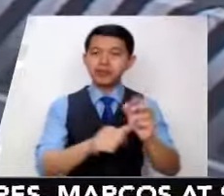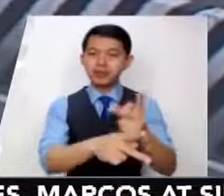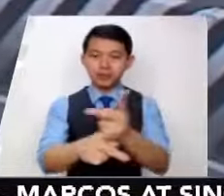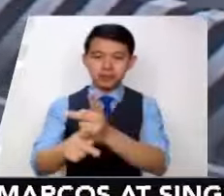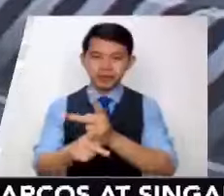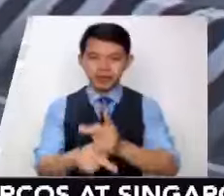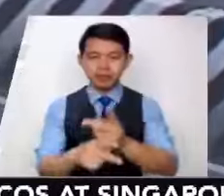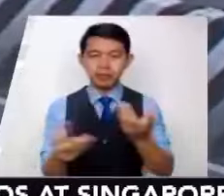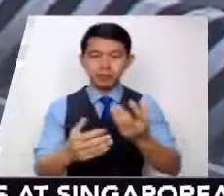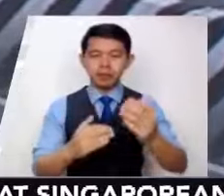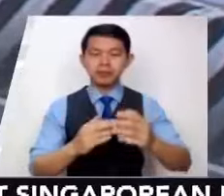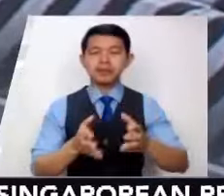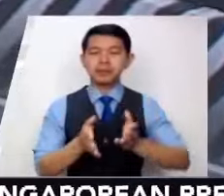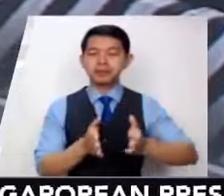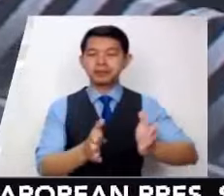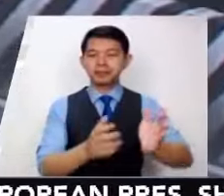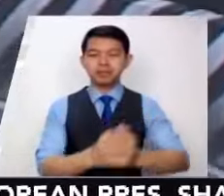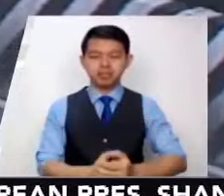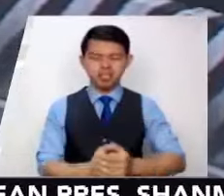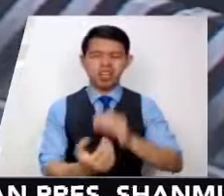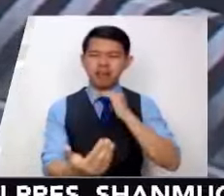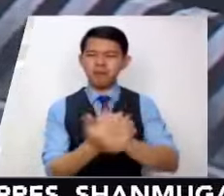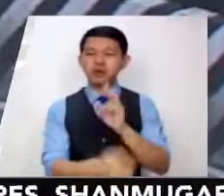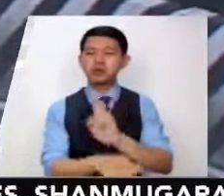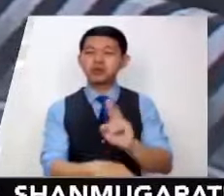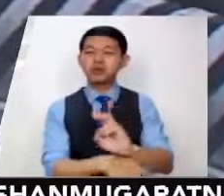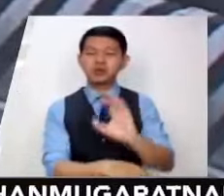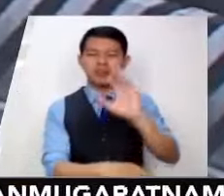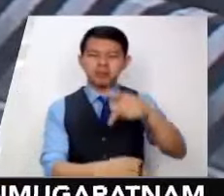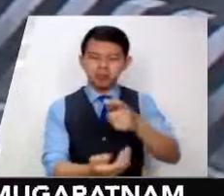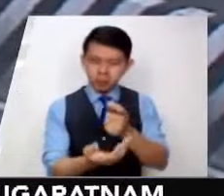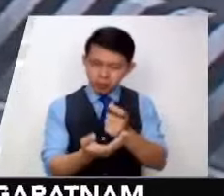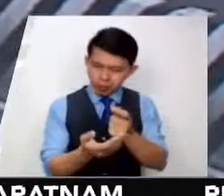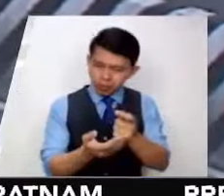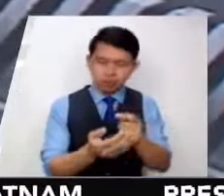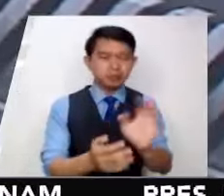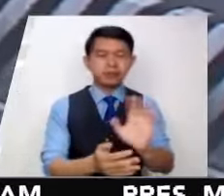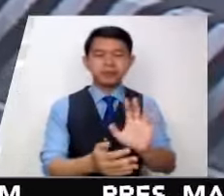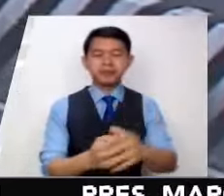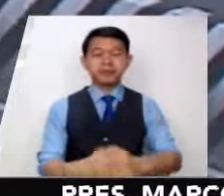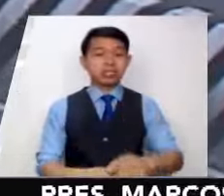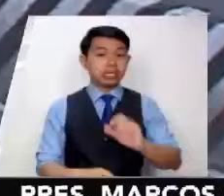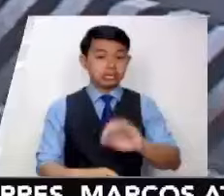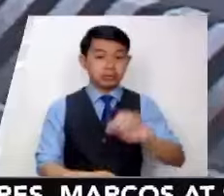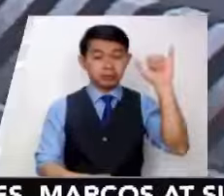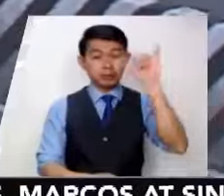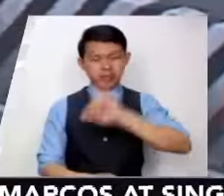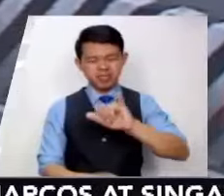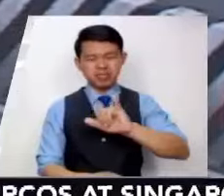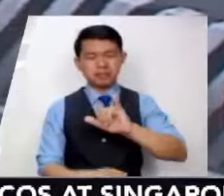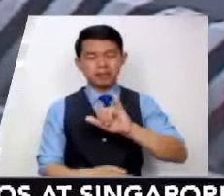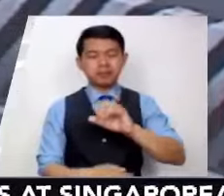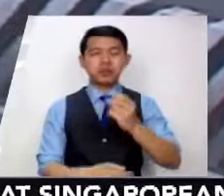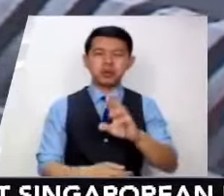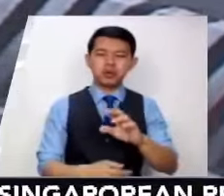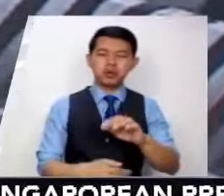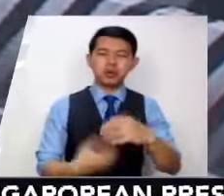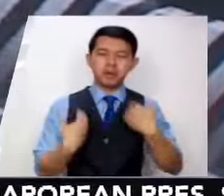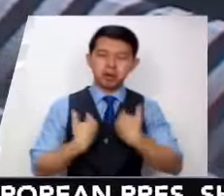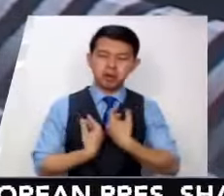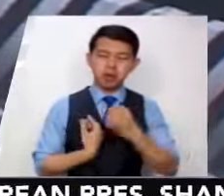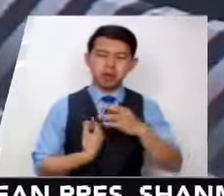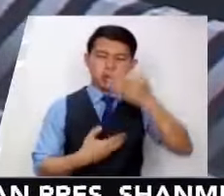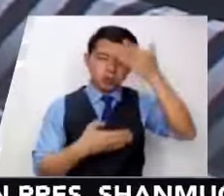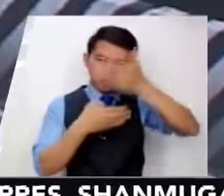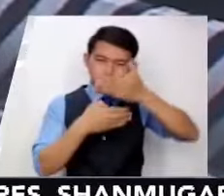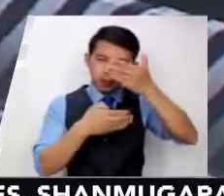paggamit ng cellphone habang nagmamaneho kung lasing o nakainom o kung pagod at inaantok Huwag na rin pong magmaneho